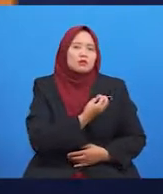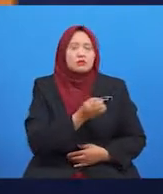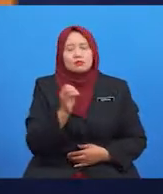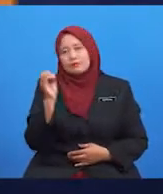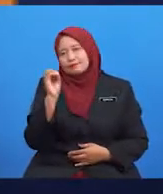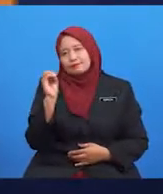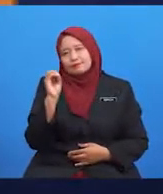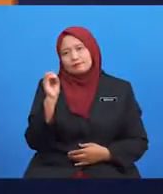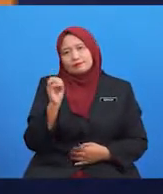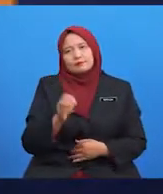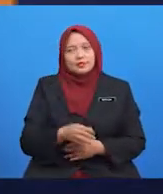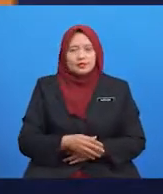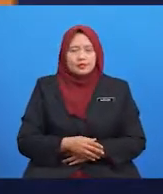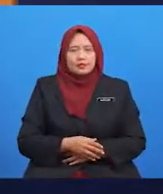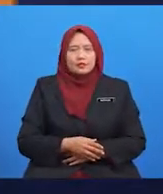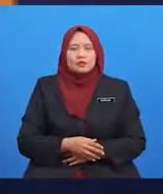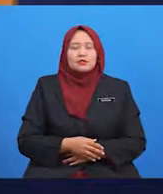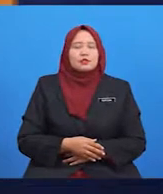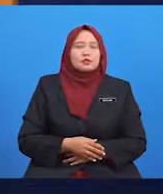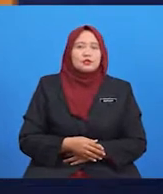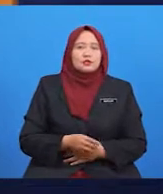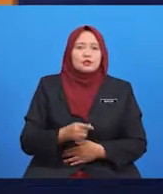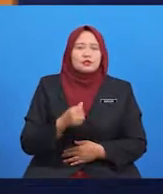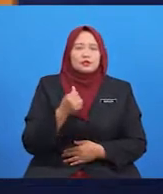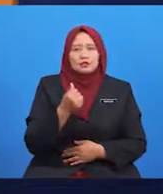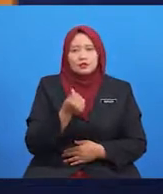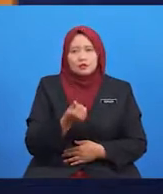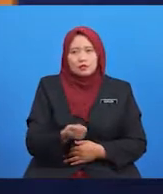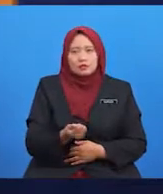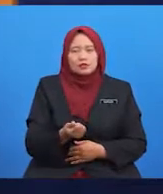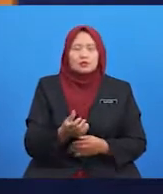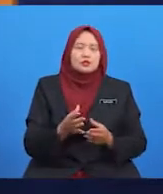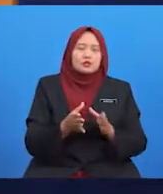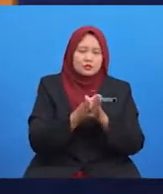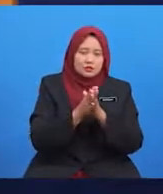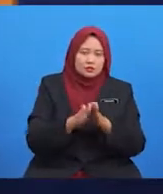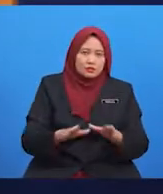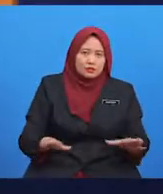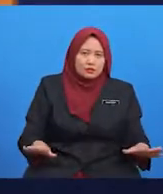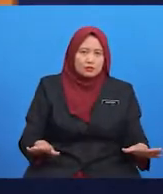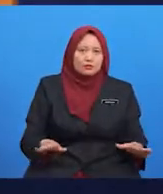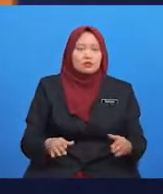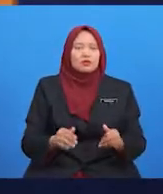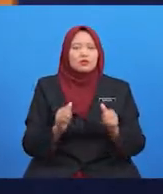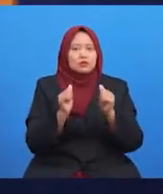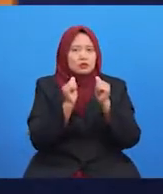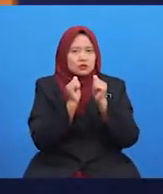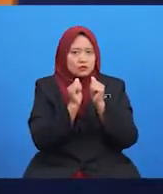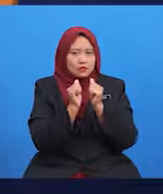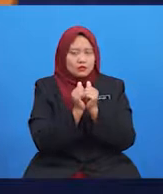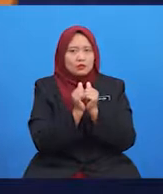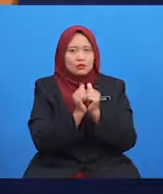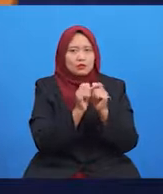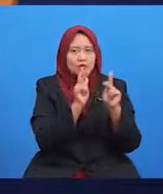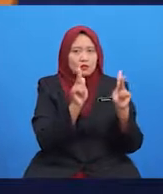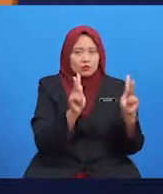berhenti. Dia telah selamat berbaring bersama deretan pusara,